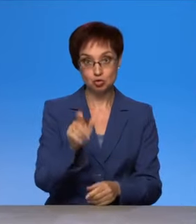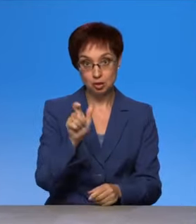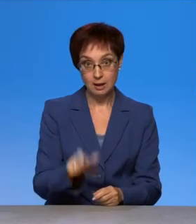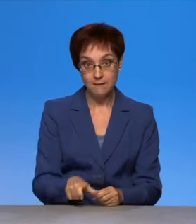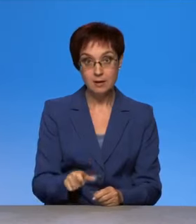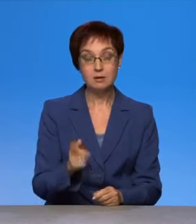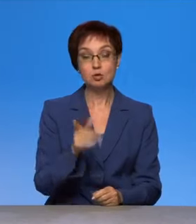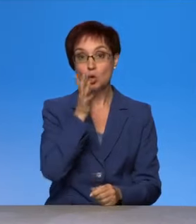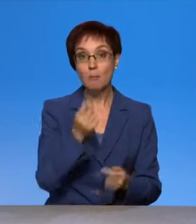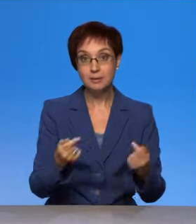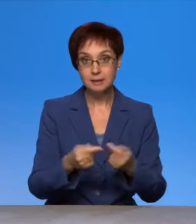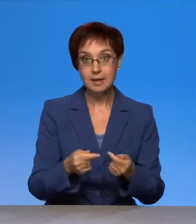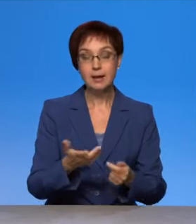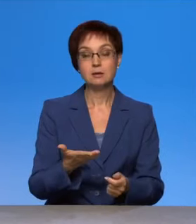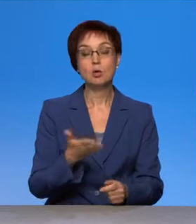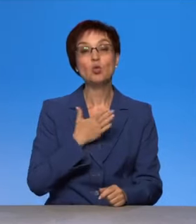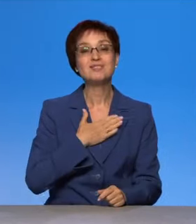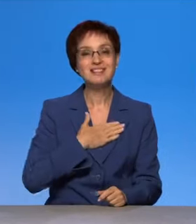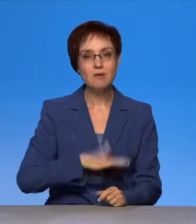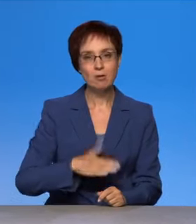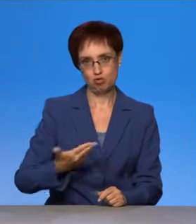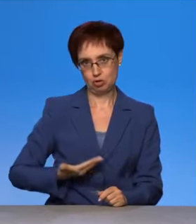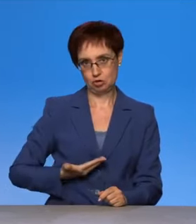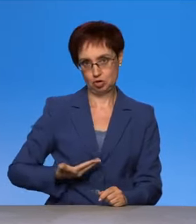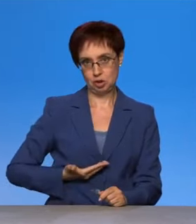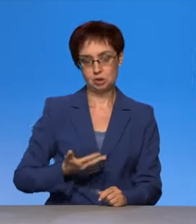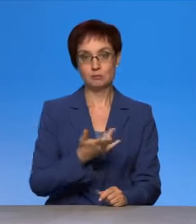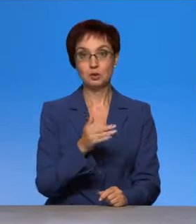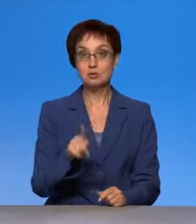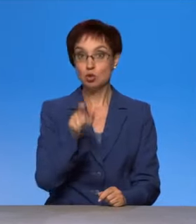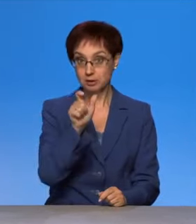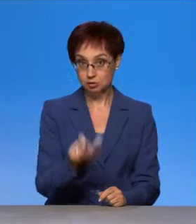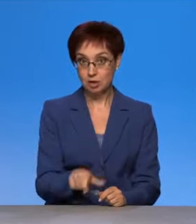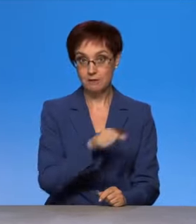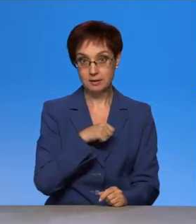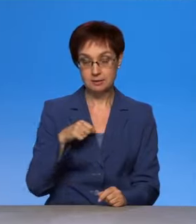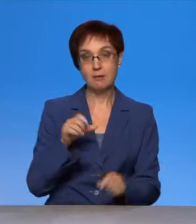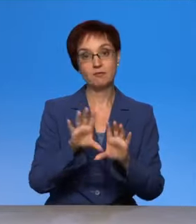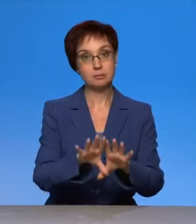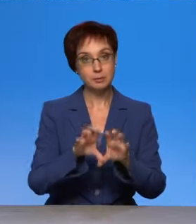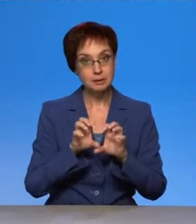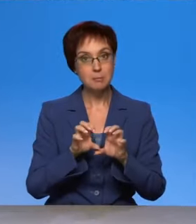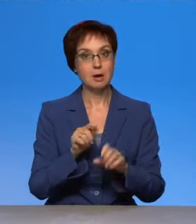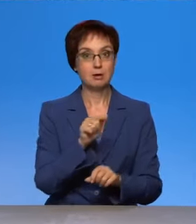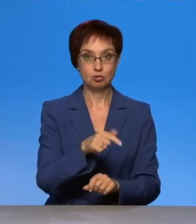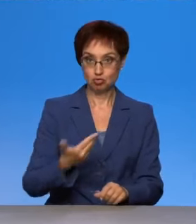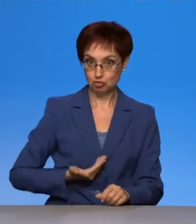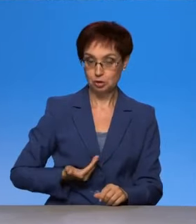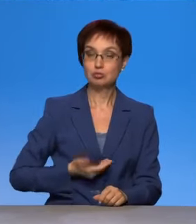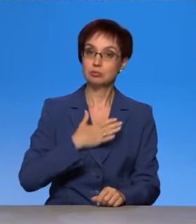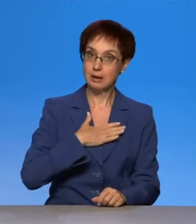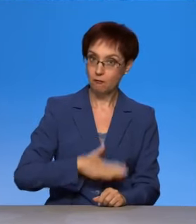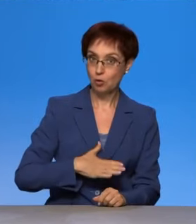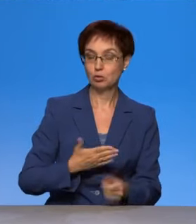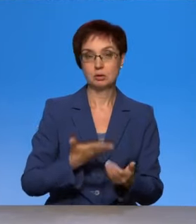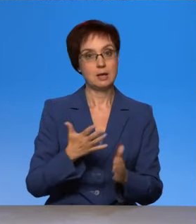удовлетворенность жизнью. Вот насколько он сам воспринимает. Не как ему говорят, что мы живем все лучше, да, потому что у нас социальных сетей все больше. А вот именно когда